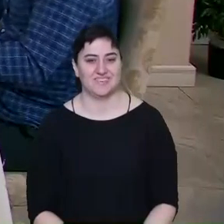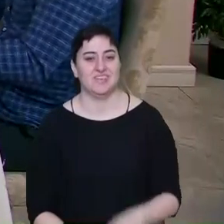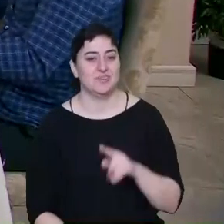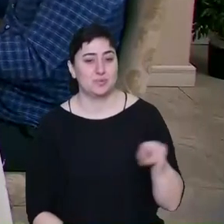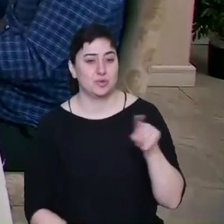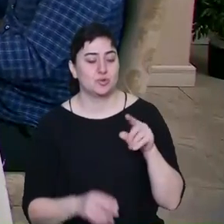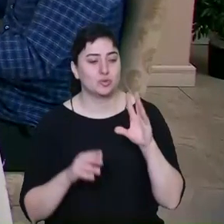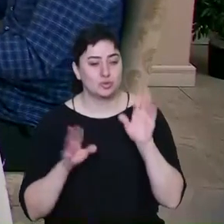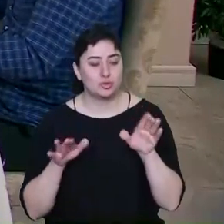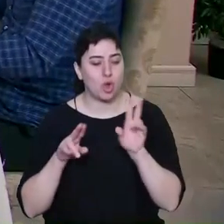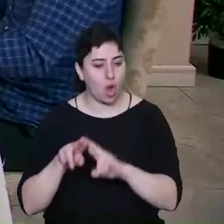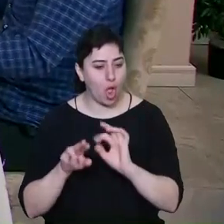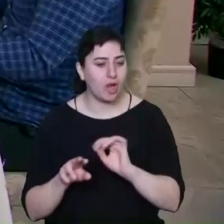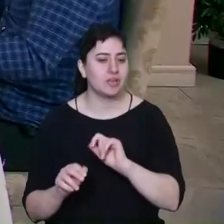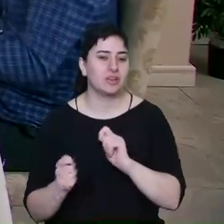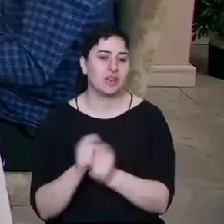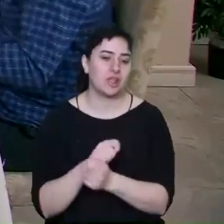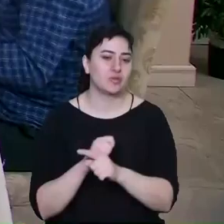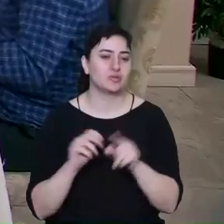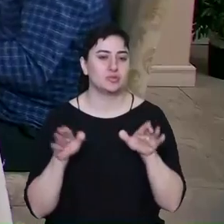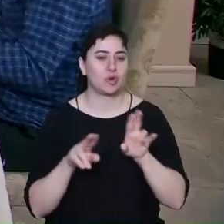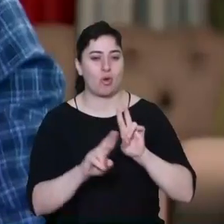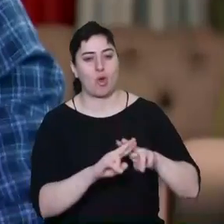Bunlar kuşa öğreteceğine kuş bunlara öğretmiş.